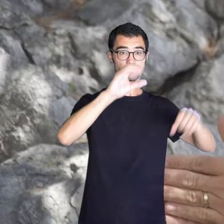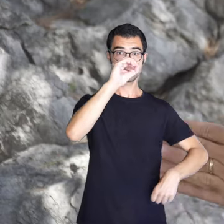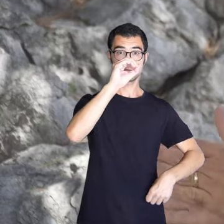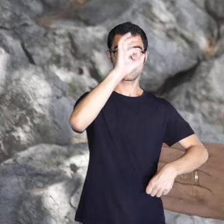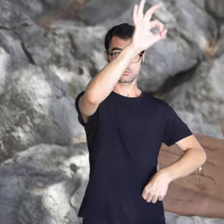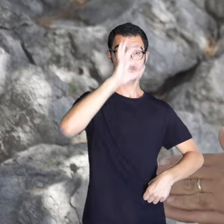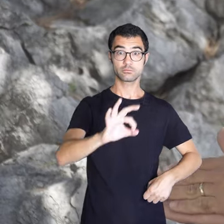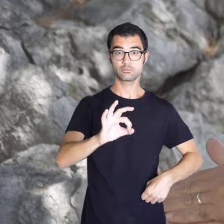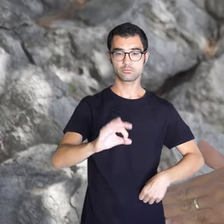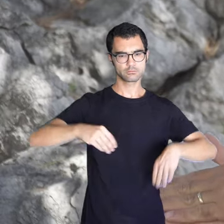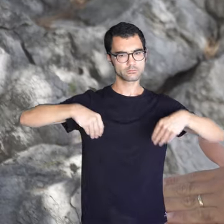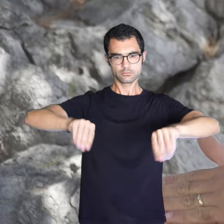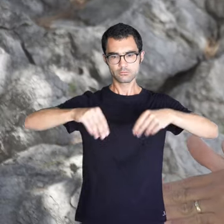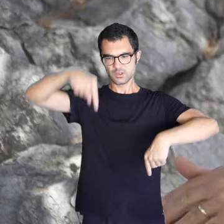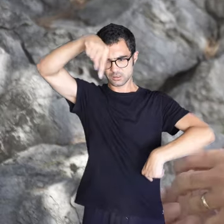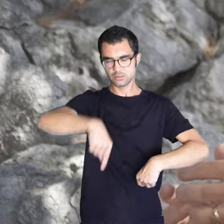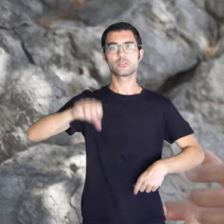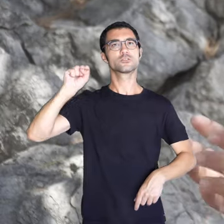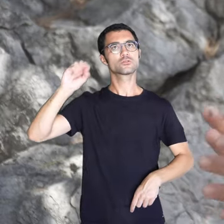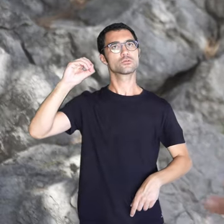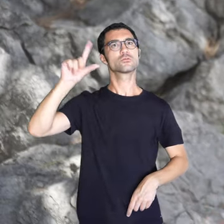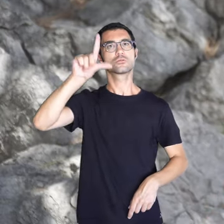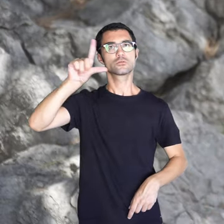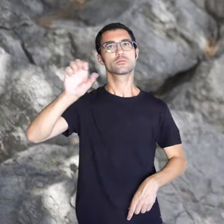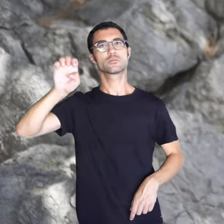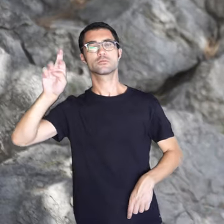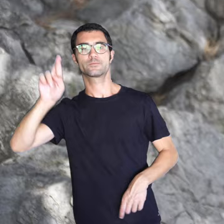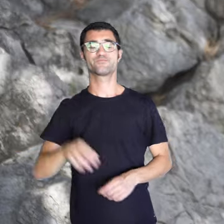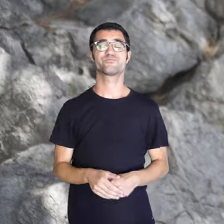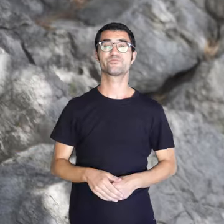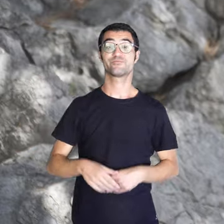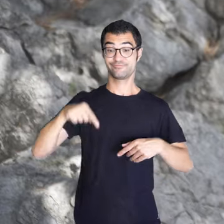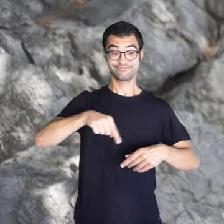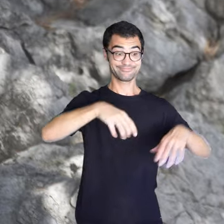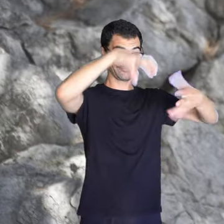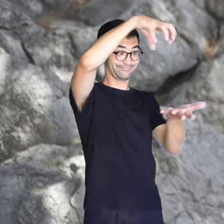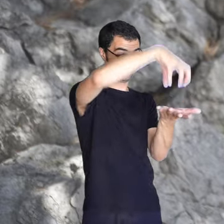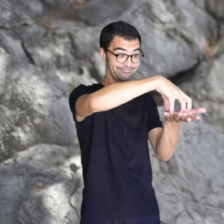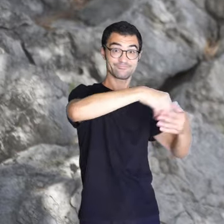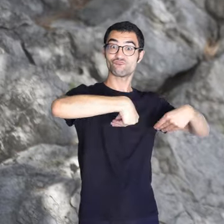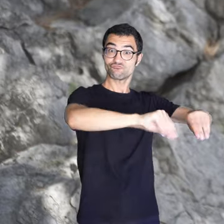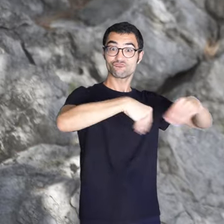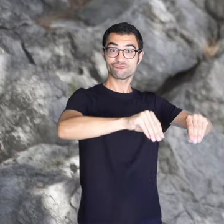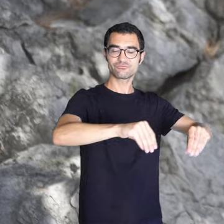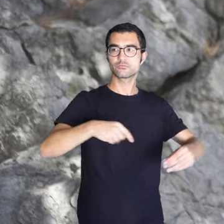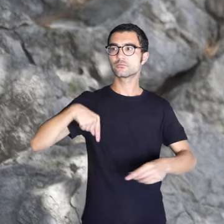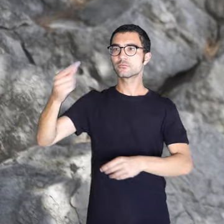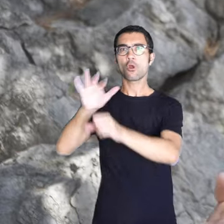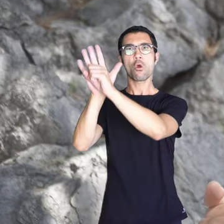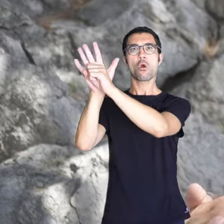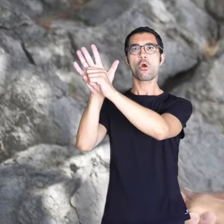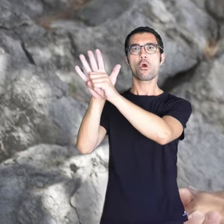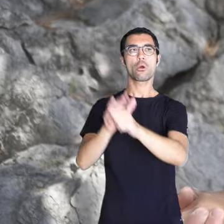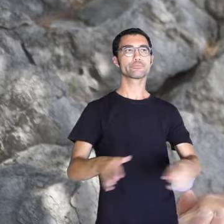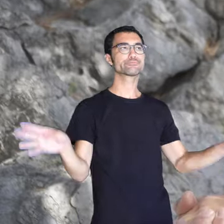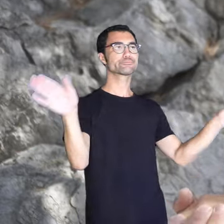hem aconseguit un mercat que, si no hagués estat per Covid, diguem, si no hagués estat per aquesta pandèmia, pentura no haguéssim conegut, o